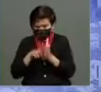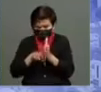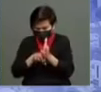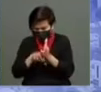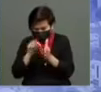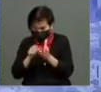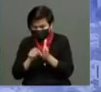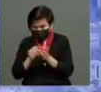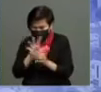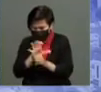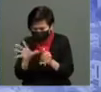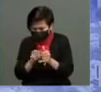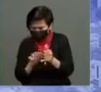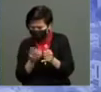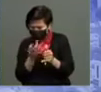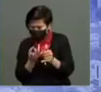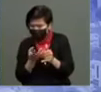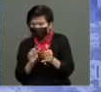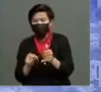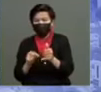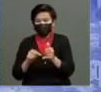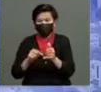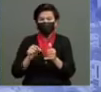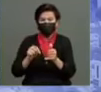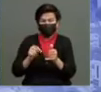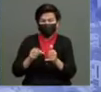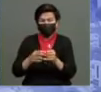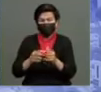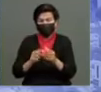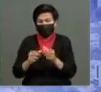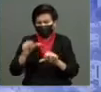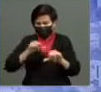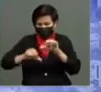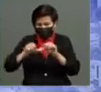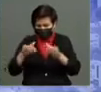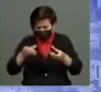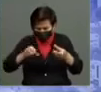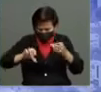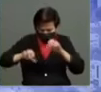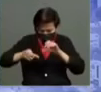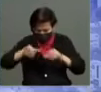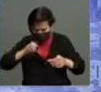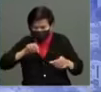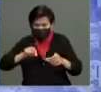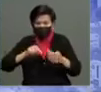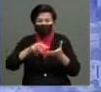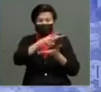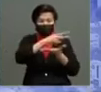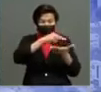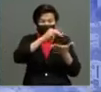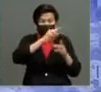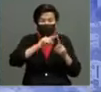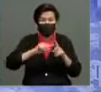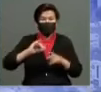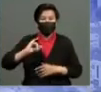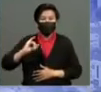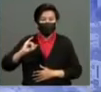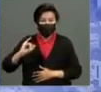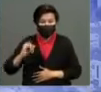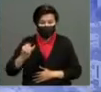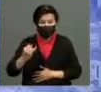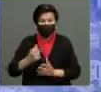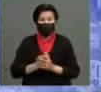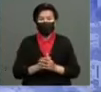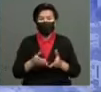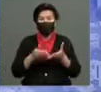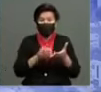าเนี่ยฮะซึ่งต้องใช้แลบที่สูงนะครับทางภาคมหาวิทยาลัยก็เข้ามาช่วยนะครับมีทางจุฬานะครับศรี